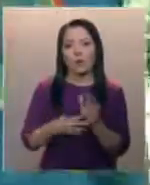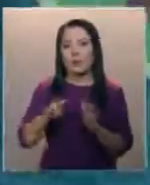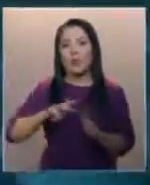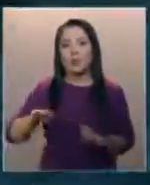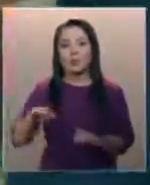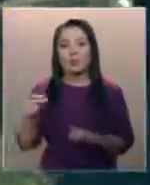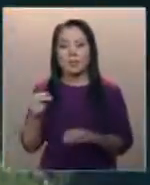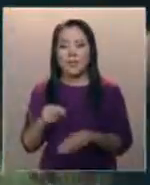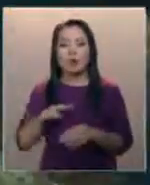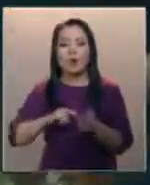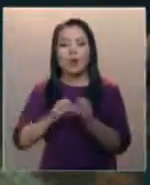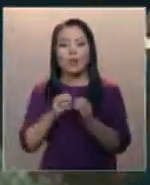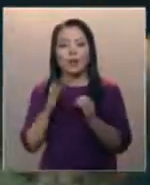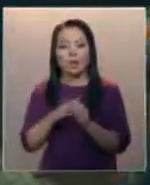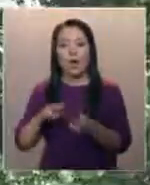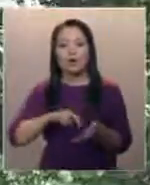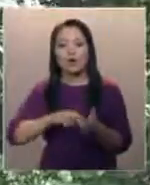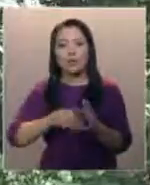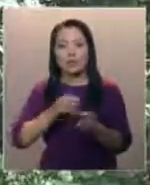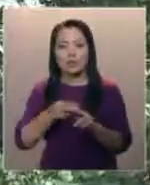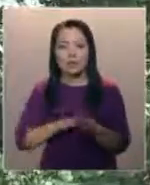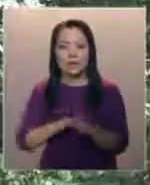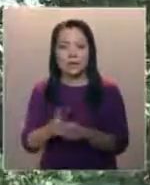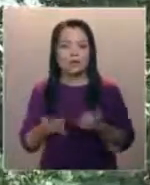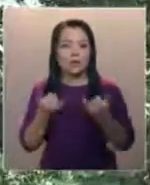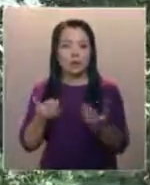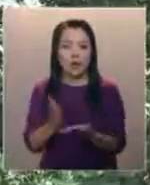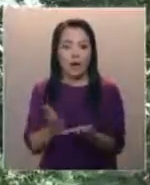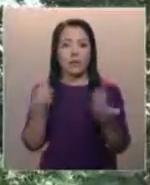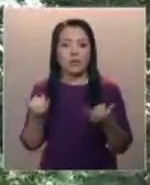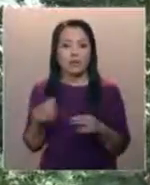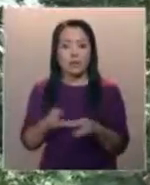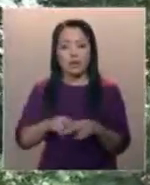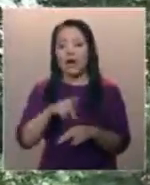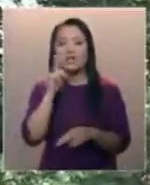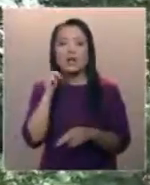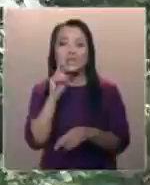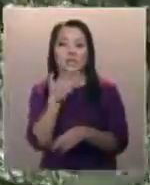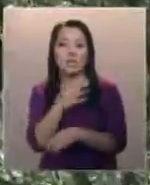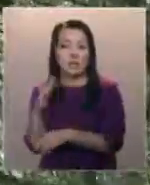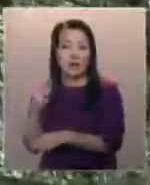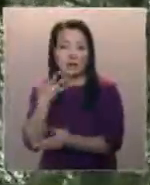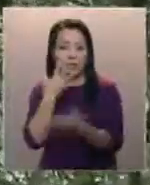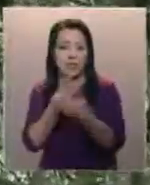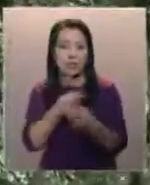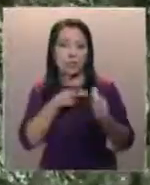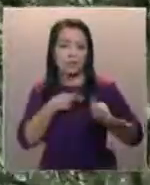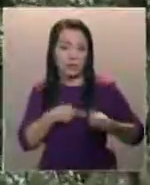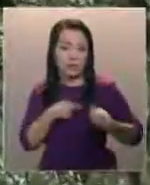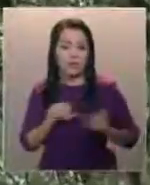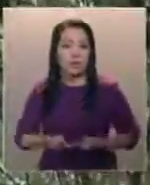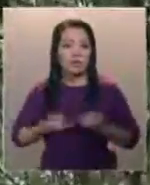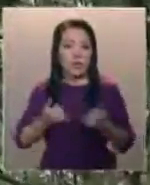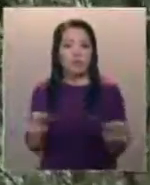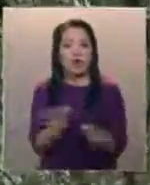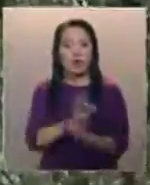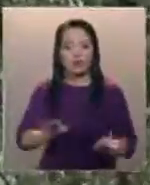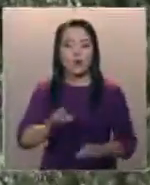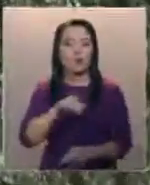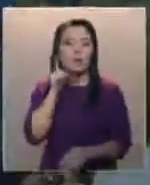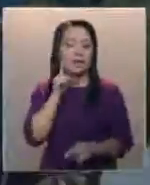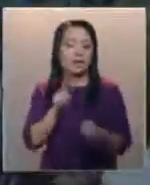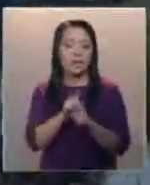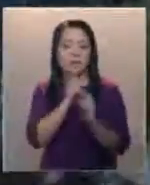миллион теңгенің 15 жобасы жүзеге асқан. Маусым соңында жасыл елдіктердің еңбегі еленіп, үздік жастарға бағалы